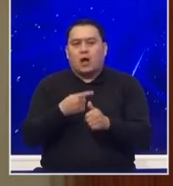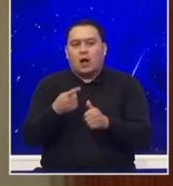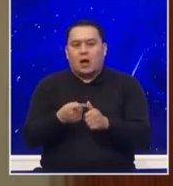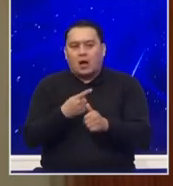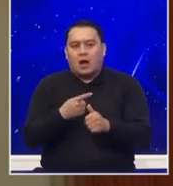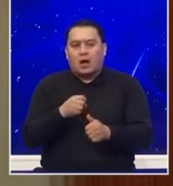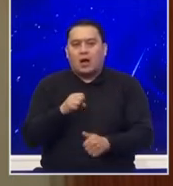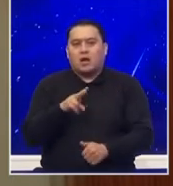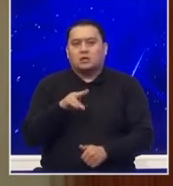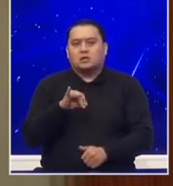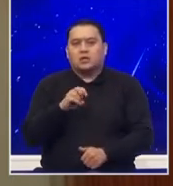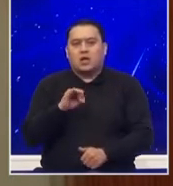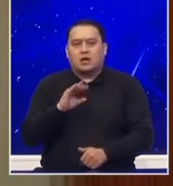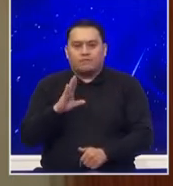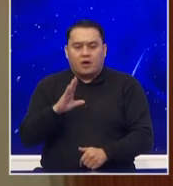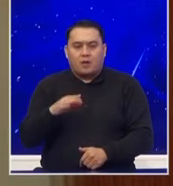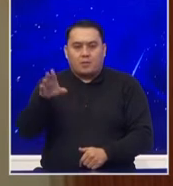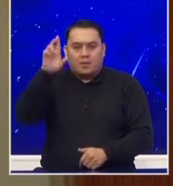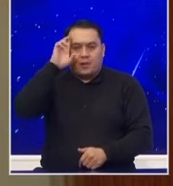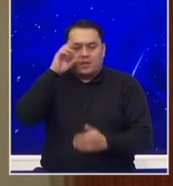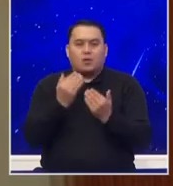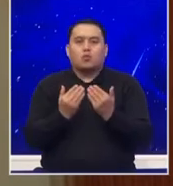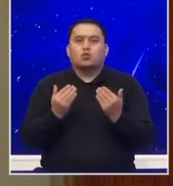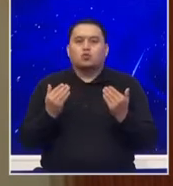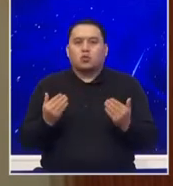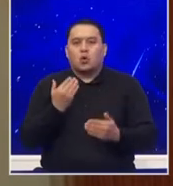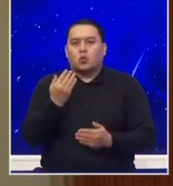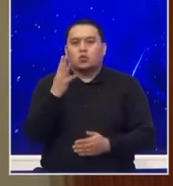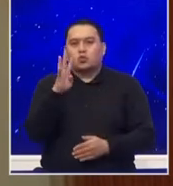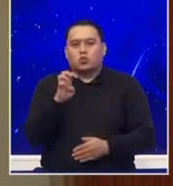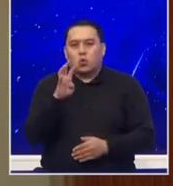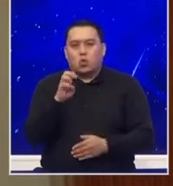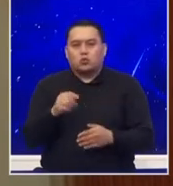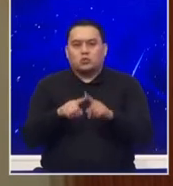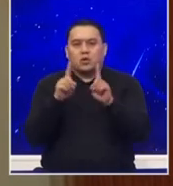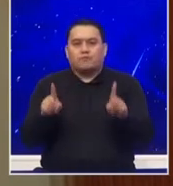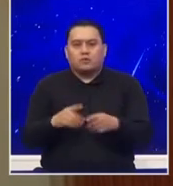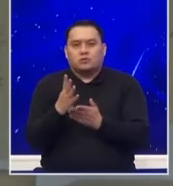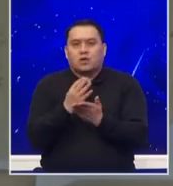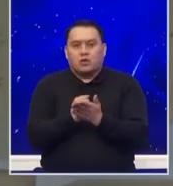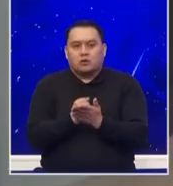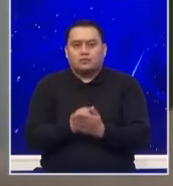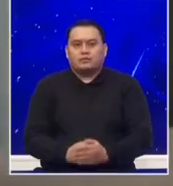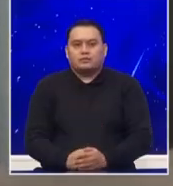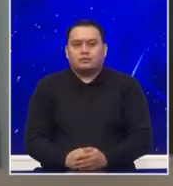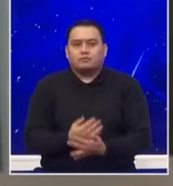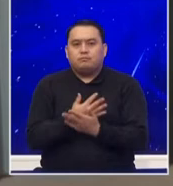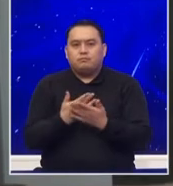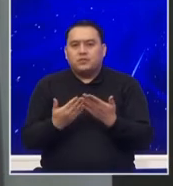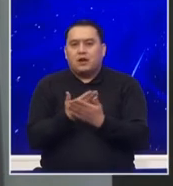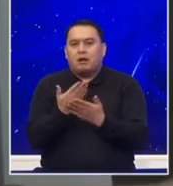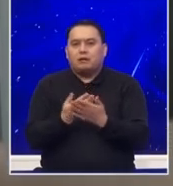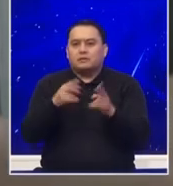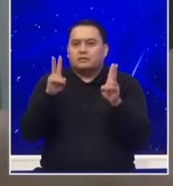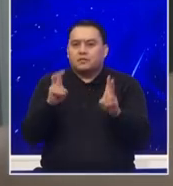яғни Әбілхан Қастеев атындағы мемлекеттік музейде оның 400-ден астамы сақтаулы. Сан алуан тақырыпта салған